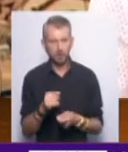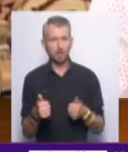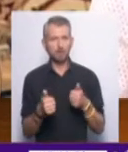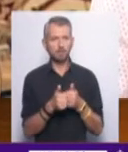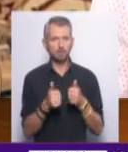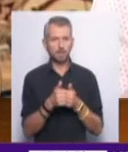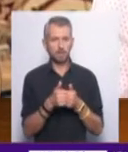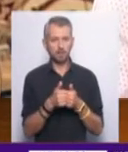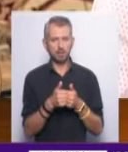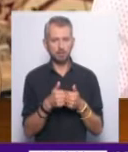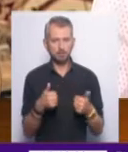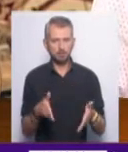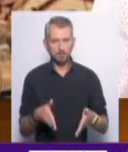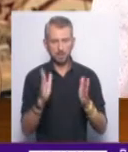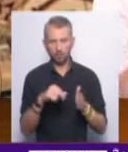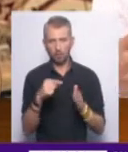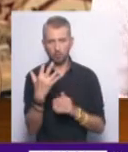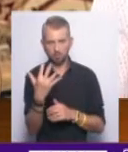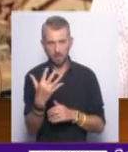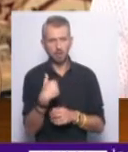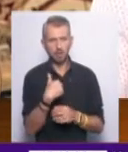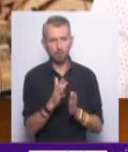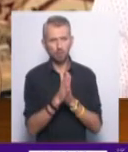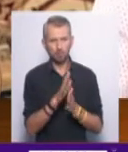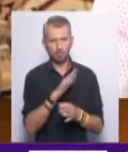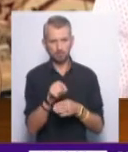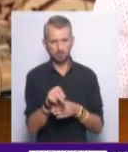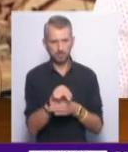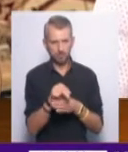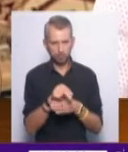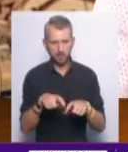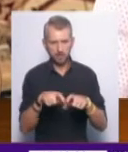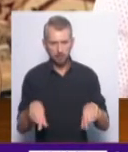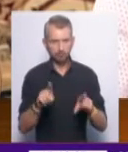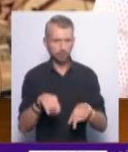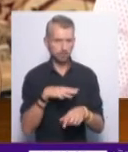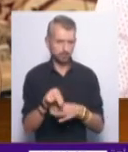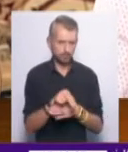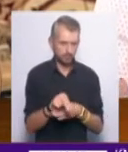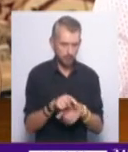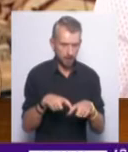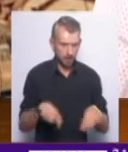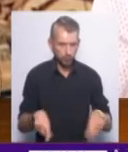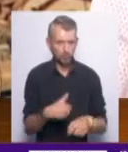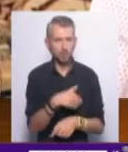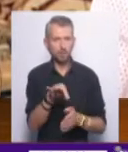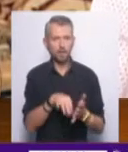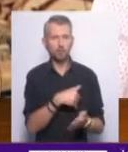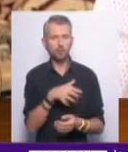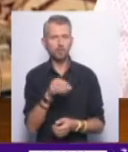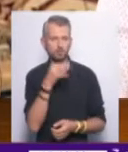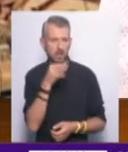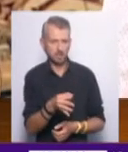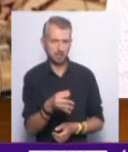5-го під'їзду попросили там відремонтувати лавочку, теж відремонтували. Одразу хочу всім сказати,